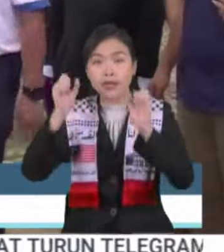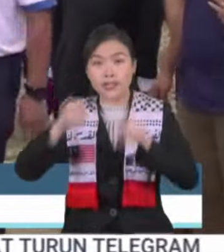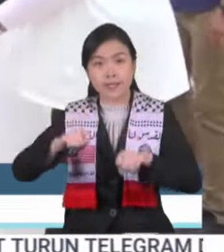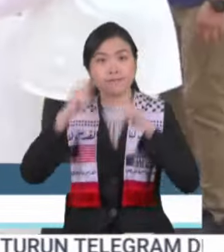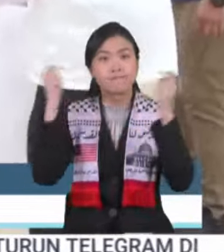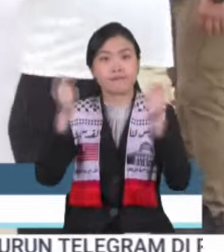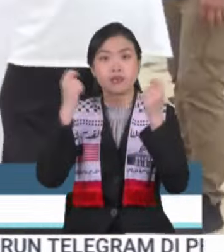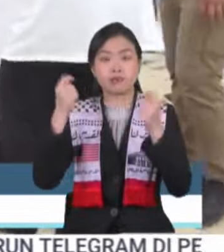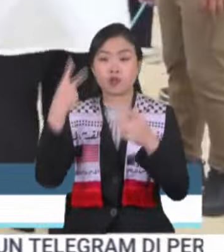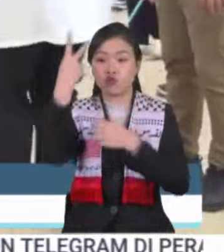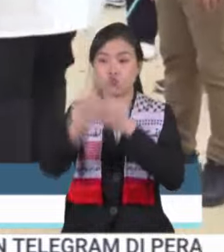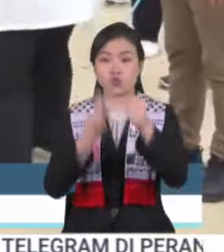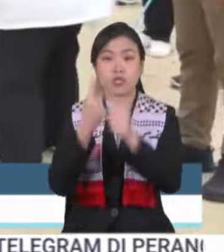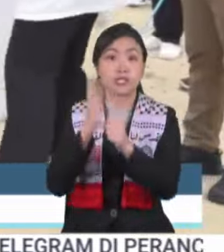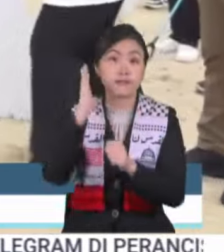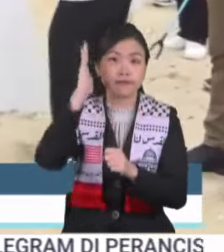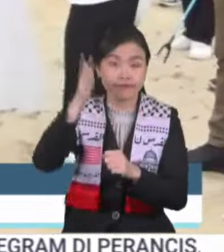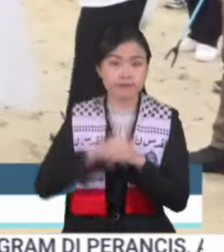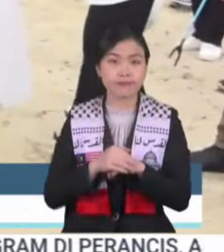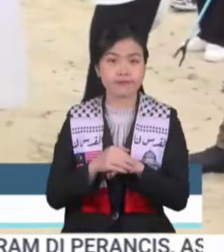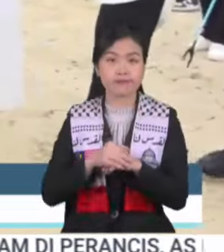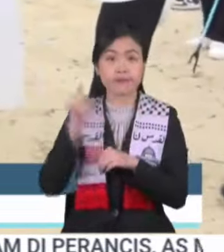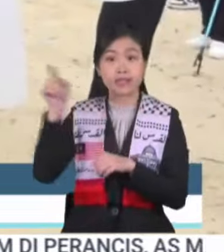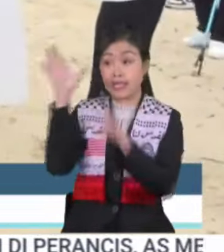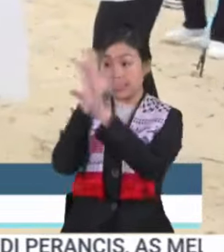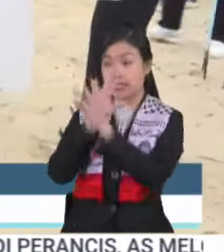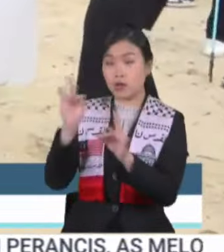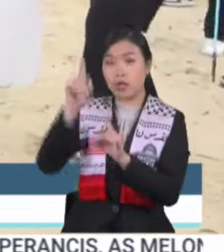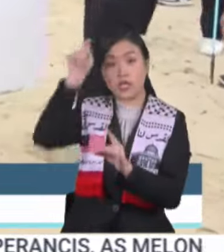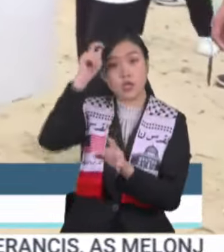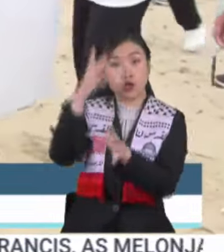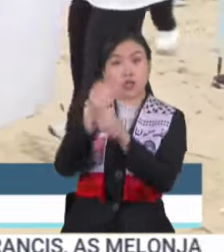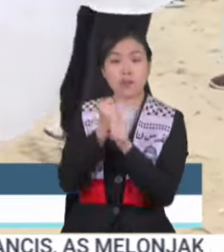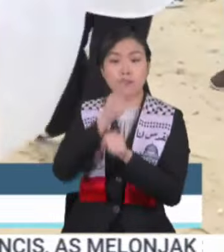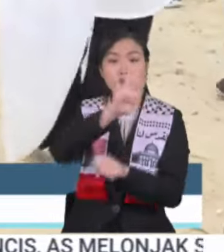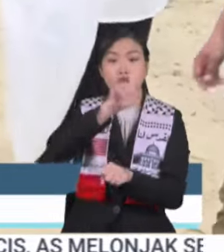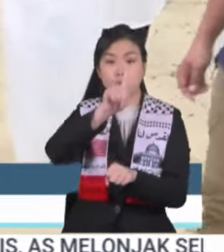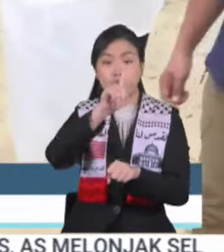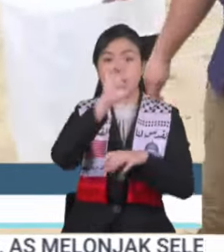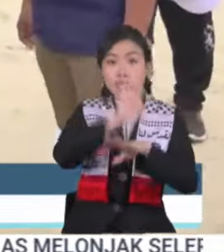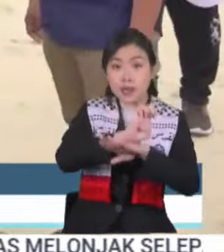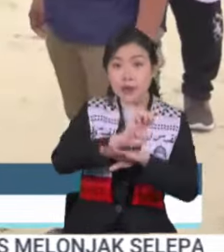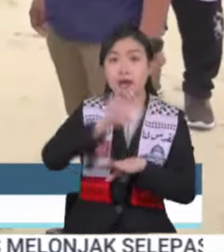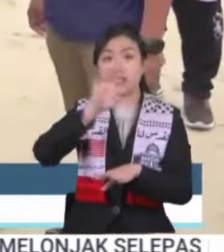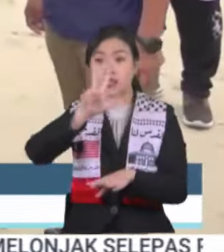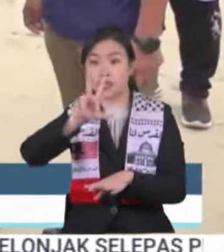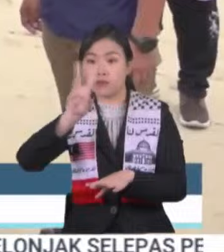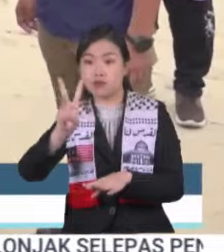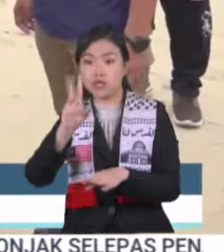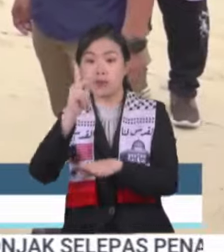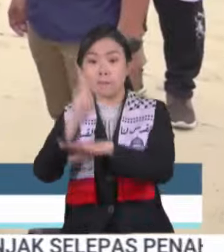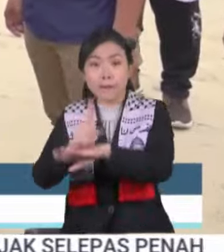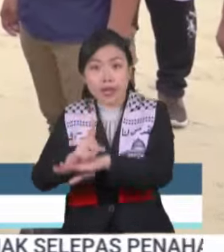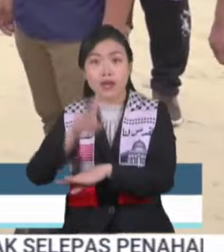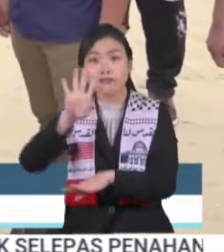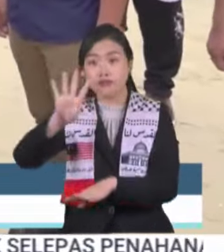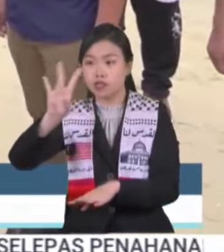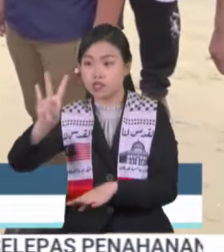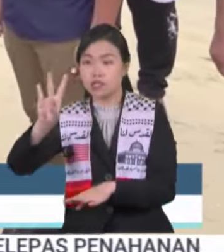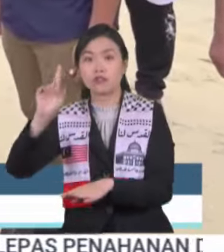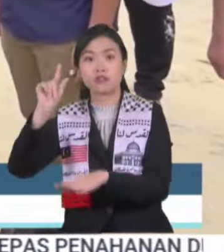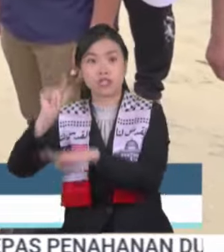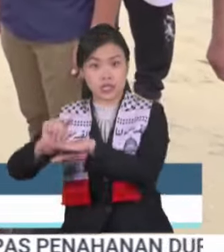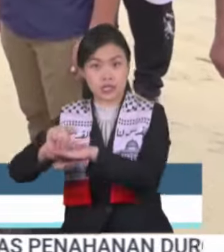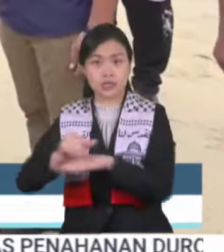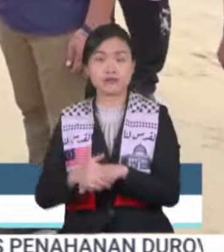2 tahun lagi. Pada temasyak di Sarawak, Terengganu meraih 41 pingat emas, 36 perak dan 47 gangsa. Beliau